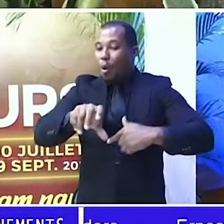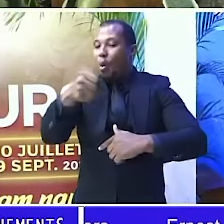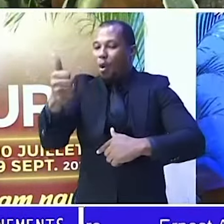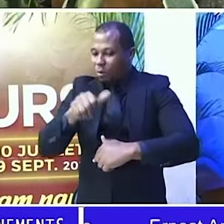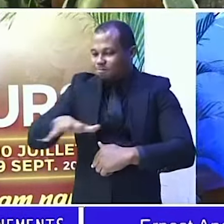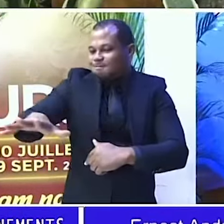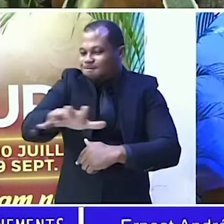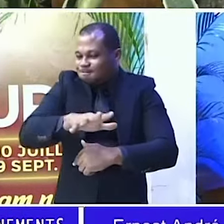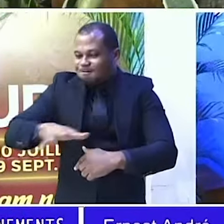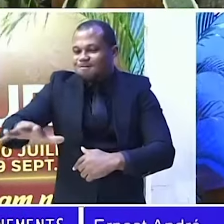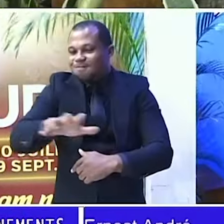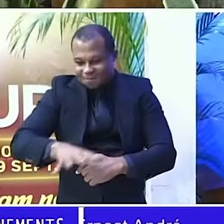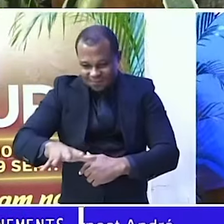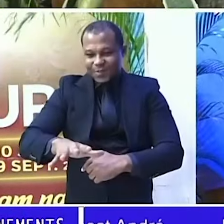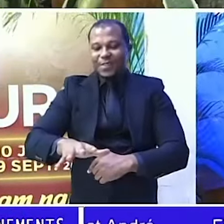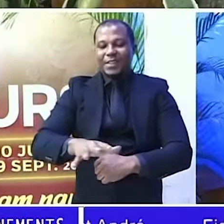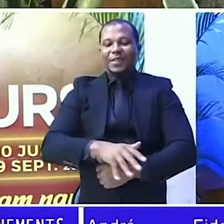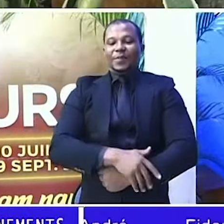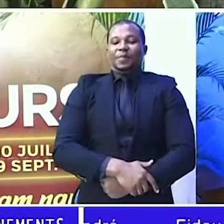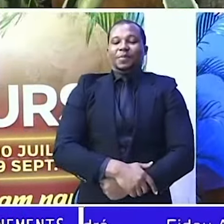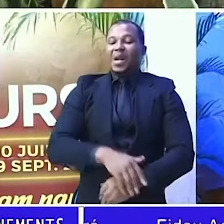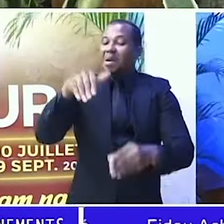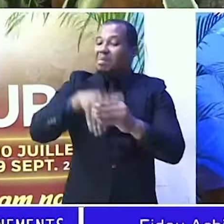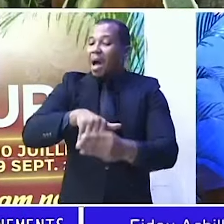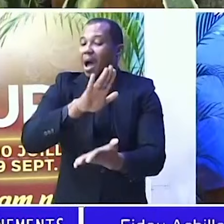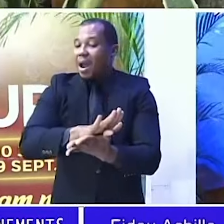difficiles, entassées, dans l'école,